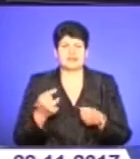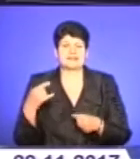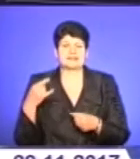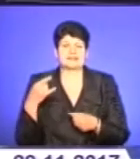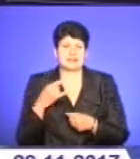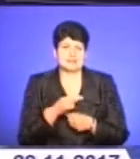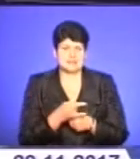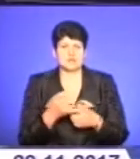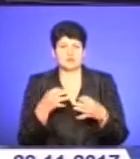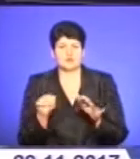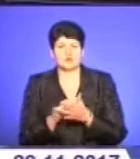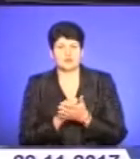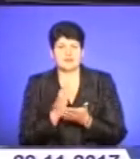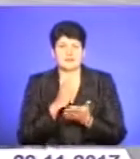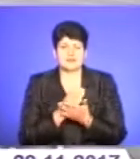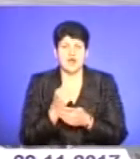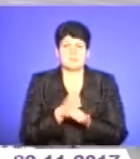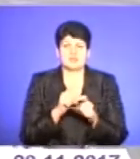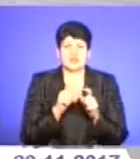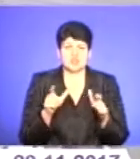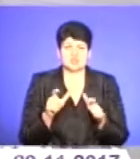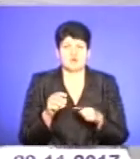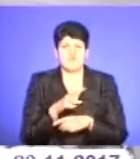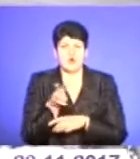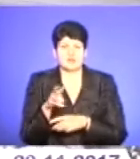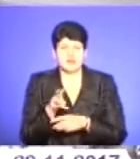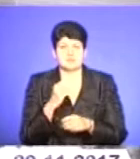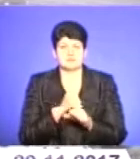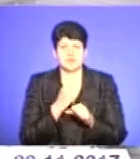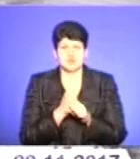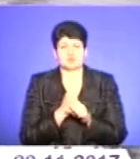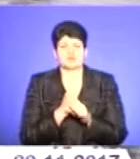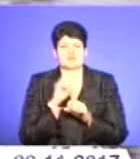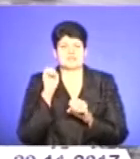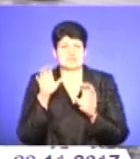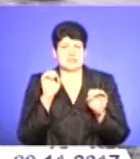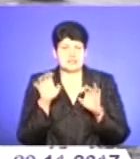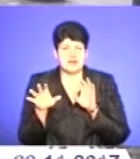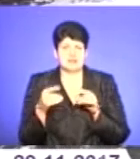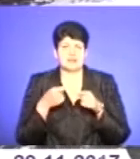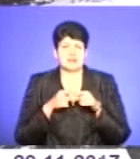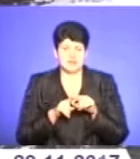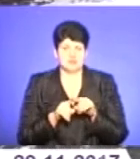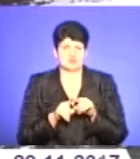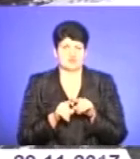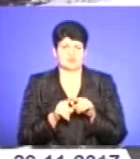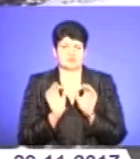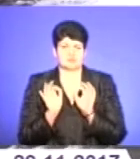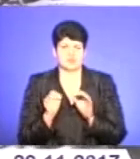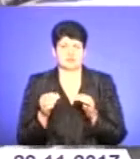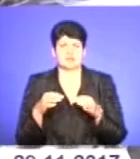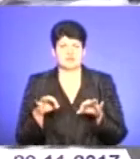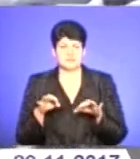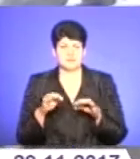перевезення пасажирів, наявність аптечки, вогнегасника, чи працюють світлові попереджувальні сигнали, чи технічно справний транспорт. Найбільш